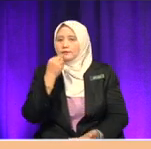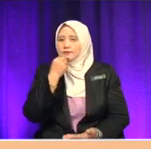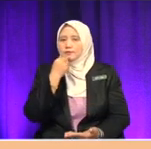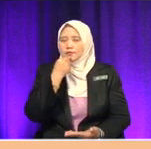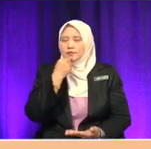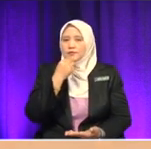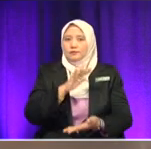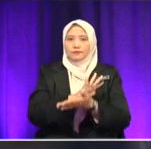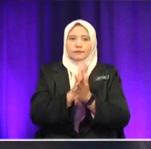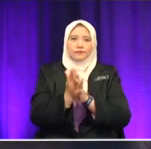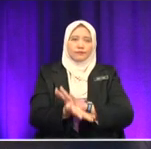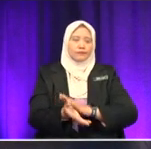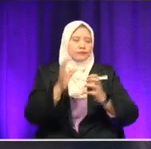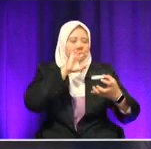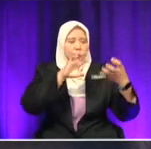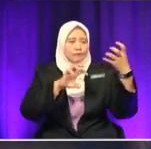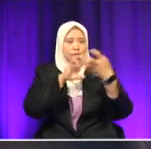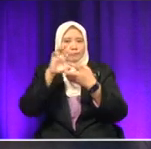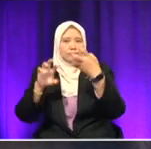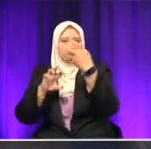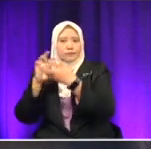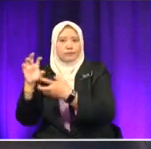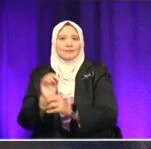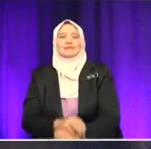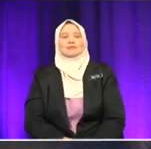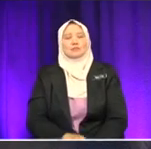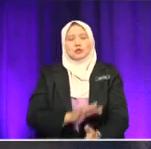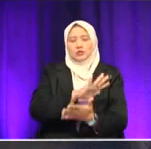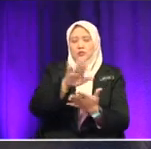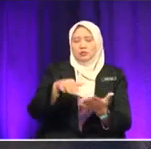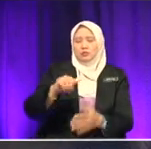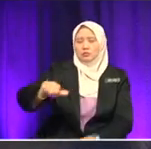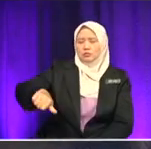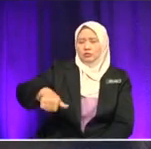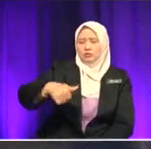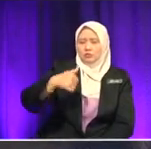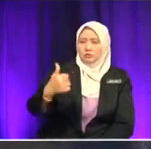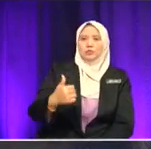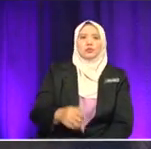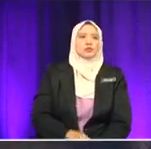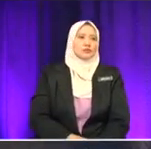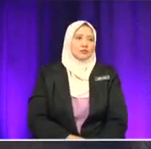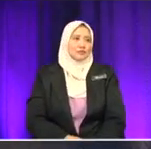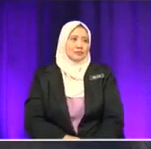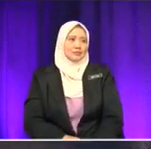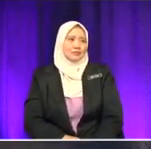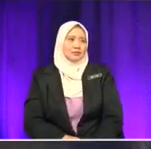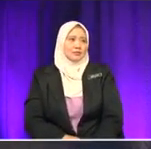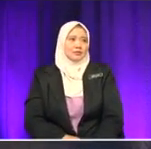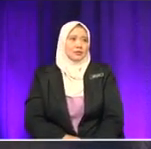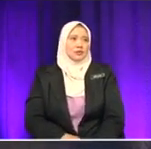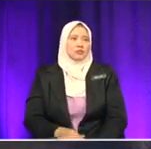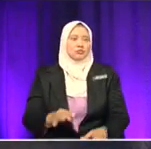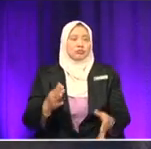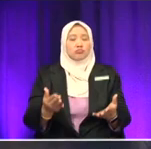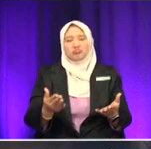Abbas. Bagus. Semua bagus. Alhamdulillah. Terima kasih kepada keempat-empat murid kita yang berjaya menjawab soalan cikgu dengan baik. Dan mungkin cikgu